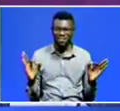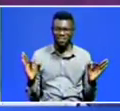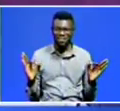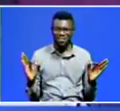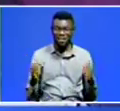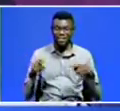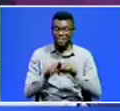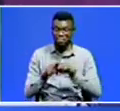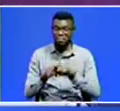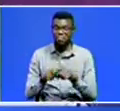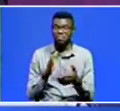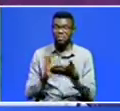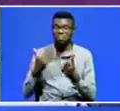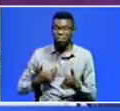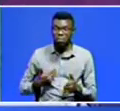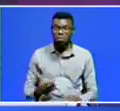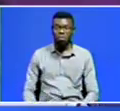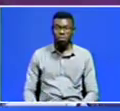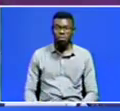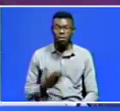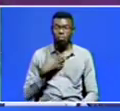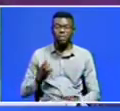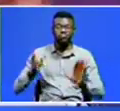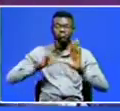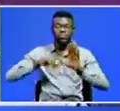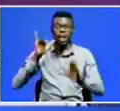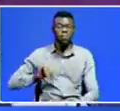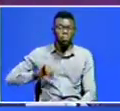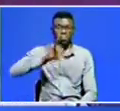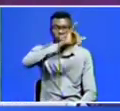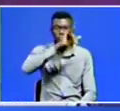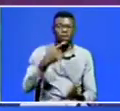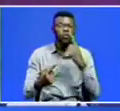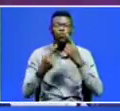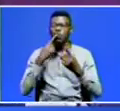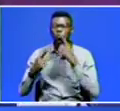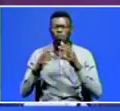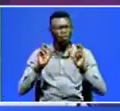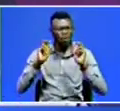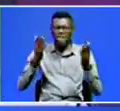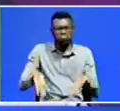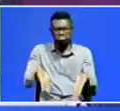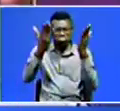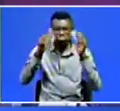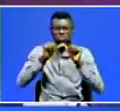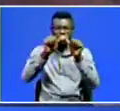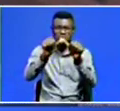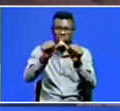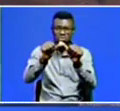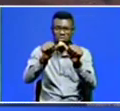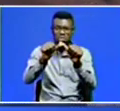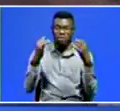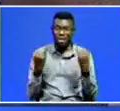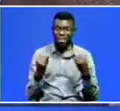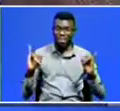Hata nasikia wengine wanatoka wanataka sasa kupanda ndege warudi waanze kusema, waendelee. Hiyo ndio uhuru yao.